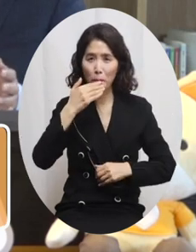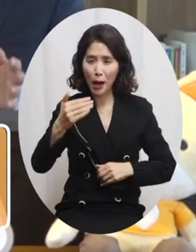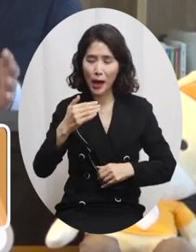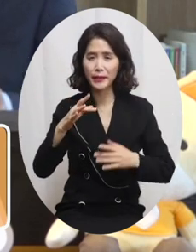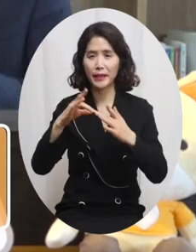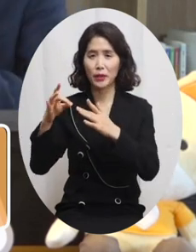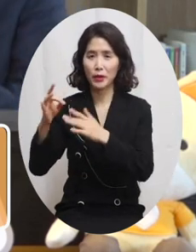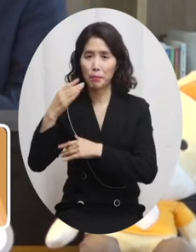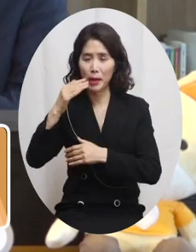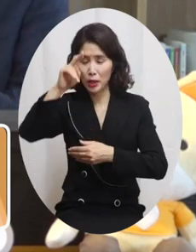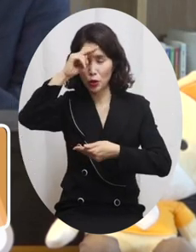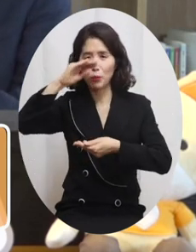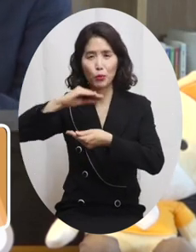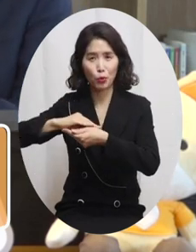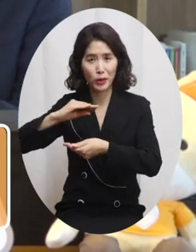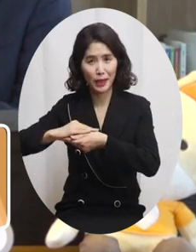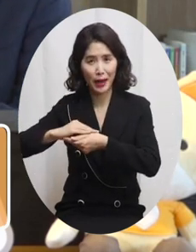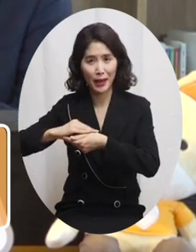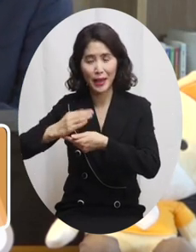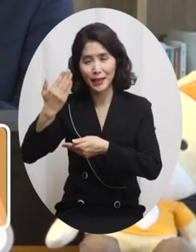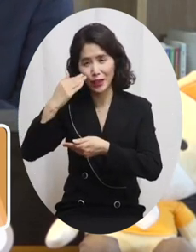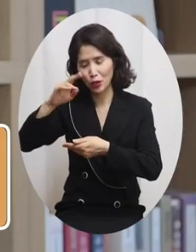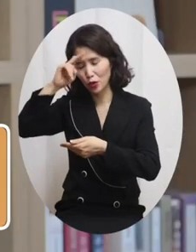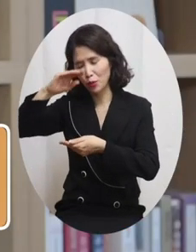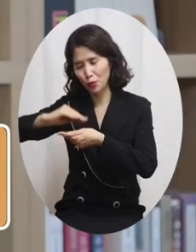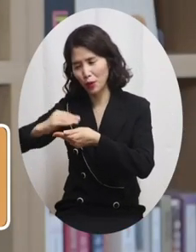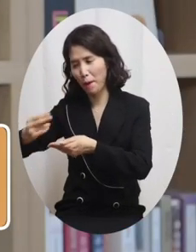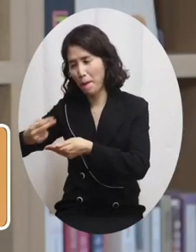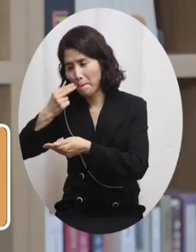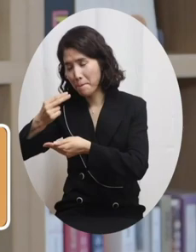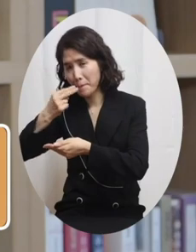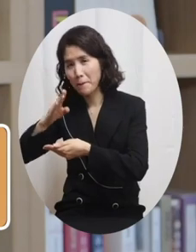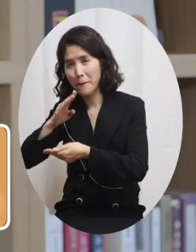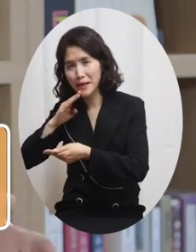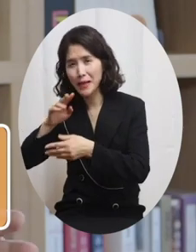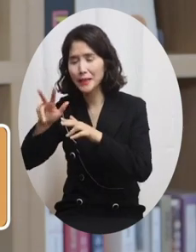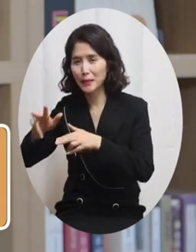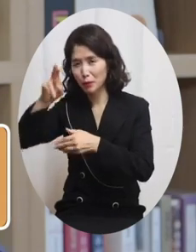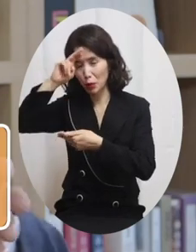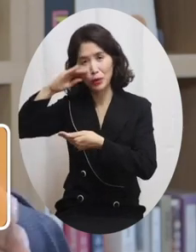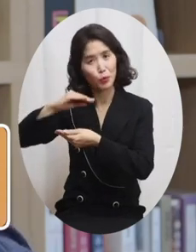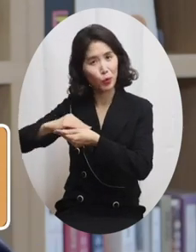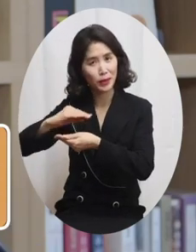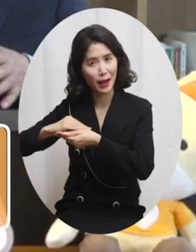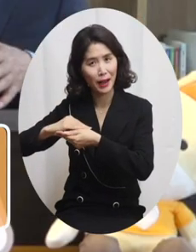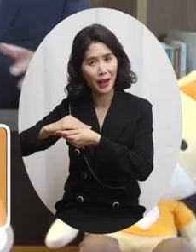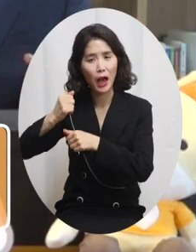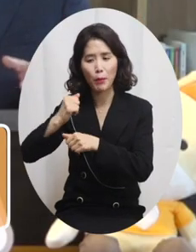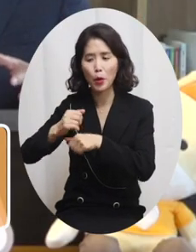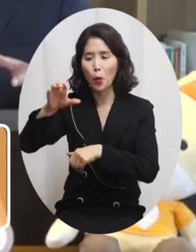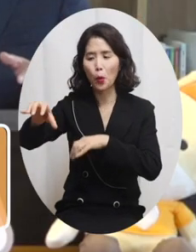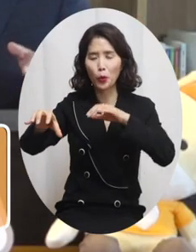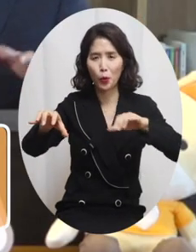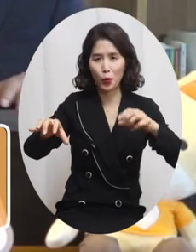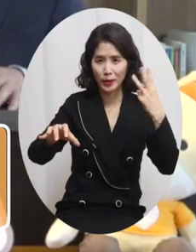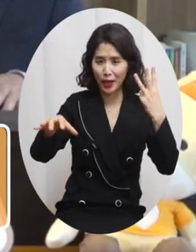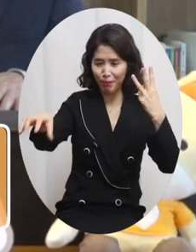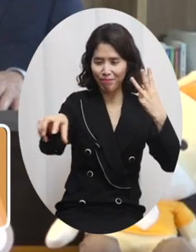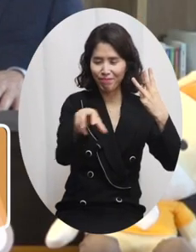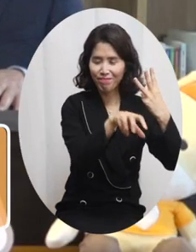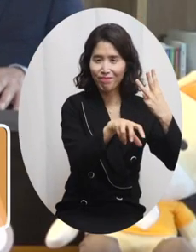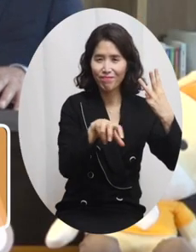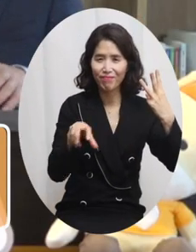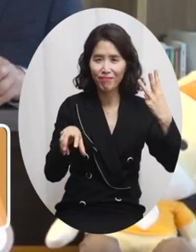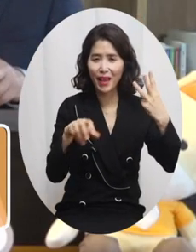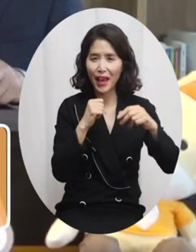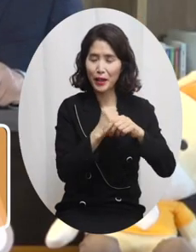나왔습니다. 옛날에는 도시락 받으면 그 도시락 드셨잖아요. 네. 근데 요새는 이제 도시락 하는 그 장소를 두세 군데를 해서